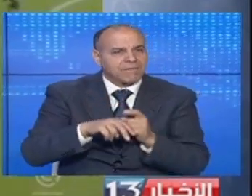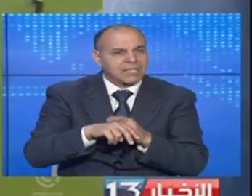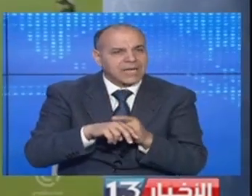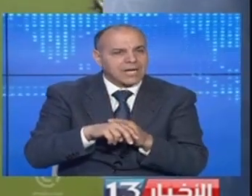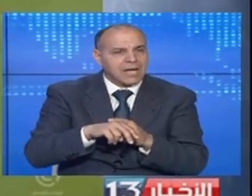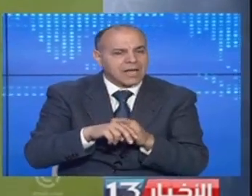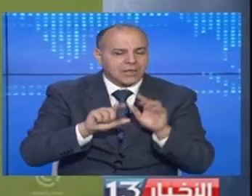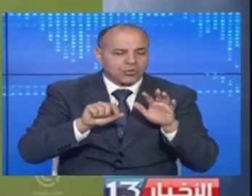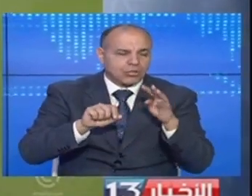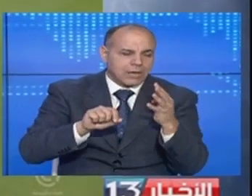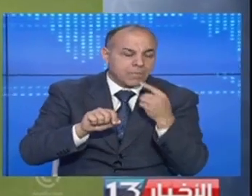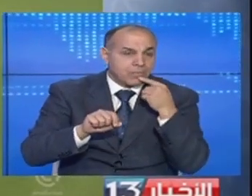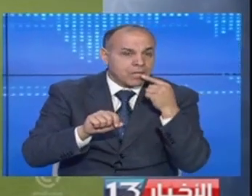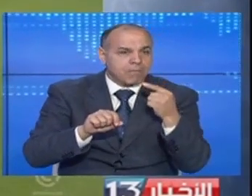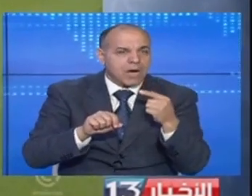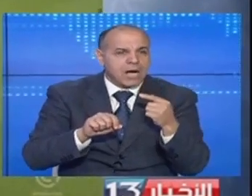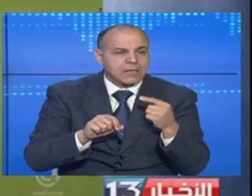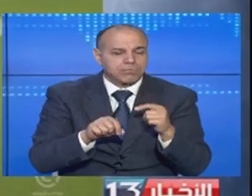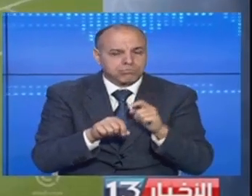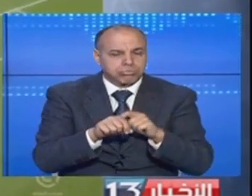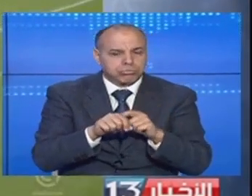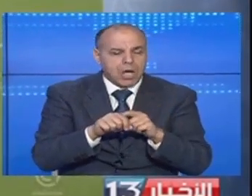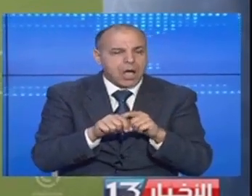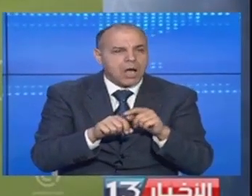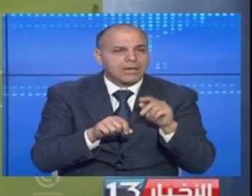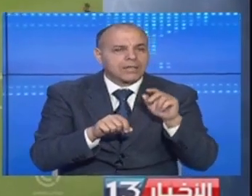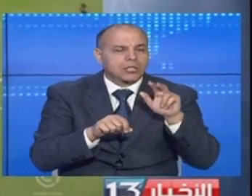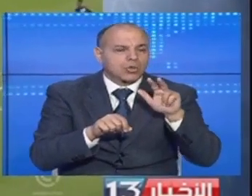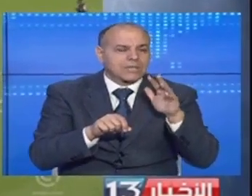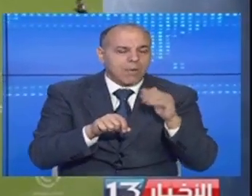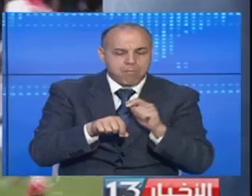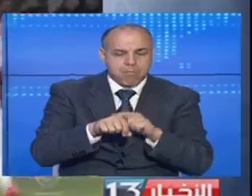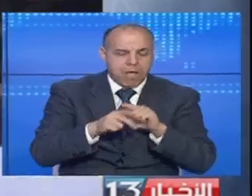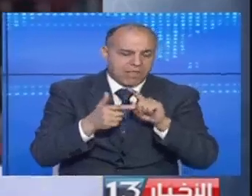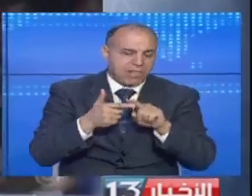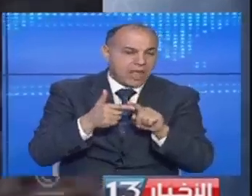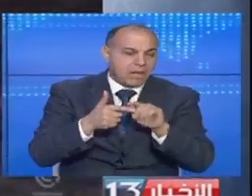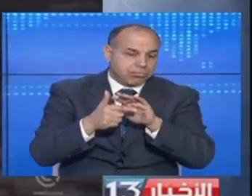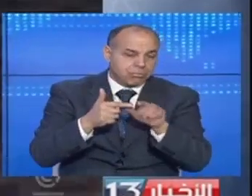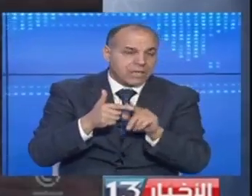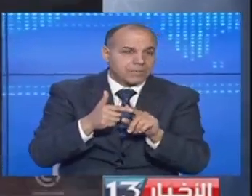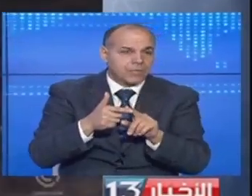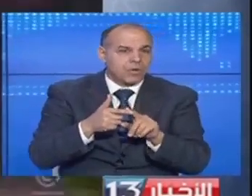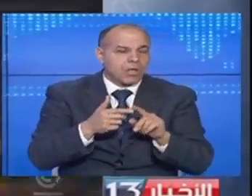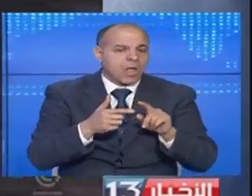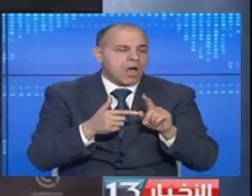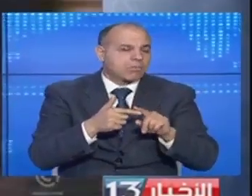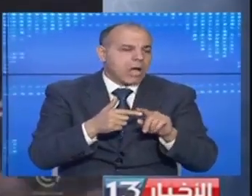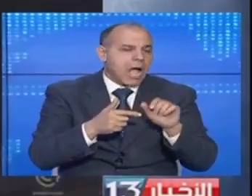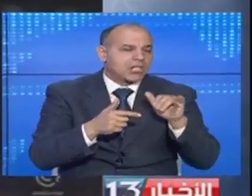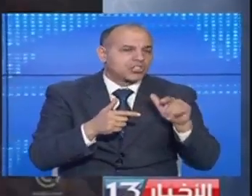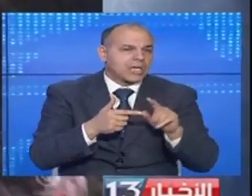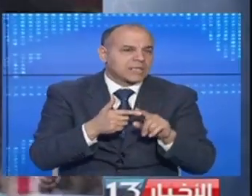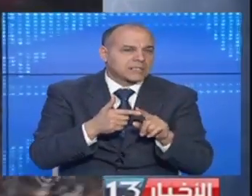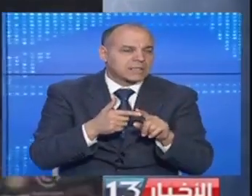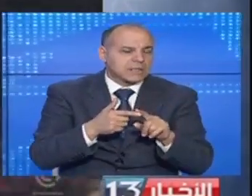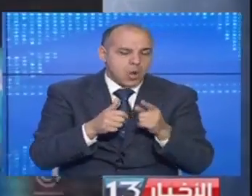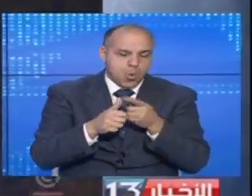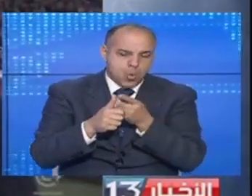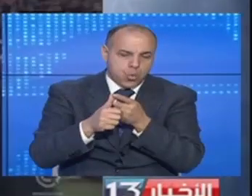والسبعين رافعا رصيد فريقه الى ثلاثه وخمسين نقطه في المركز الثاني بفارق الهداف خلف اياكس صاحب المركز